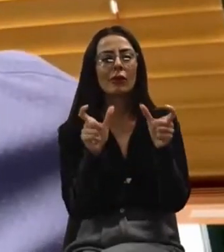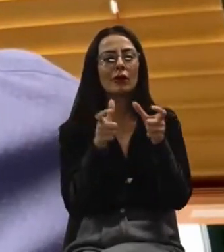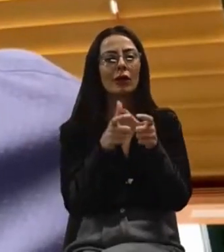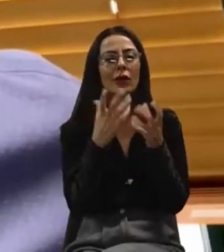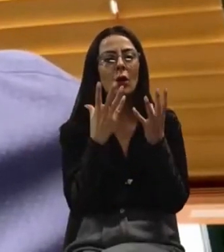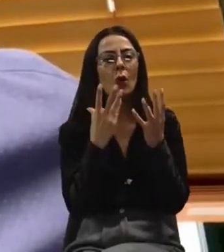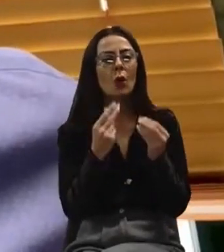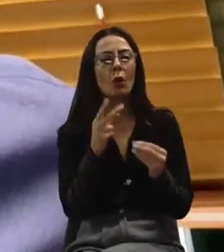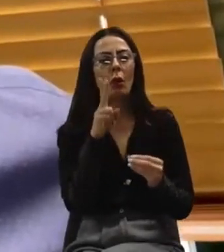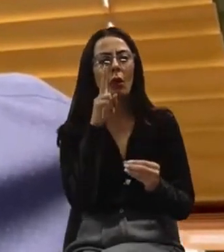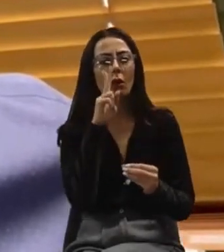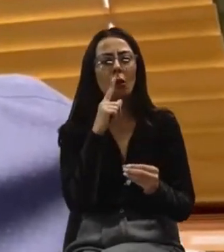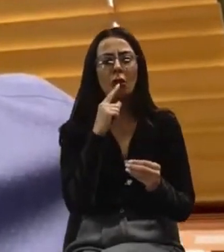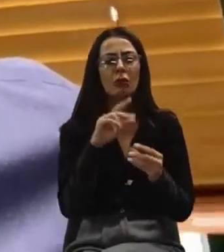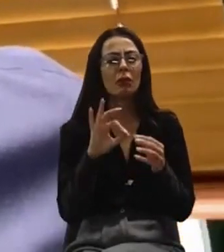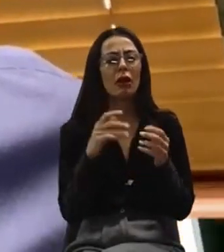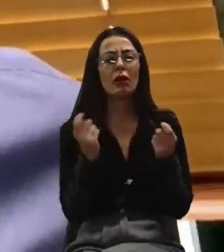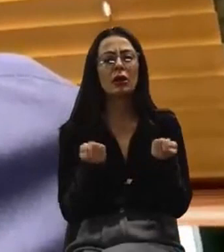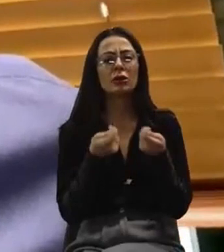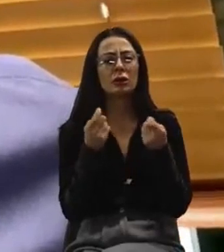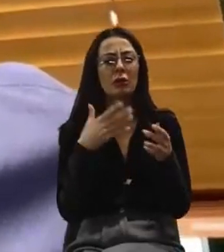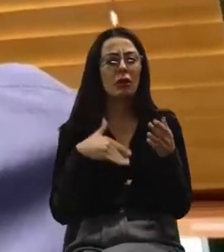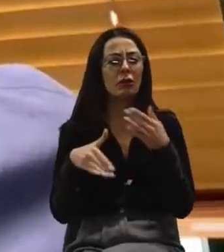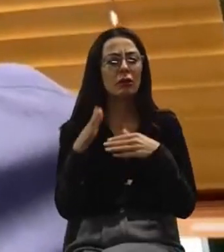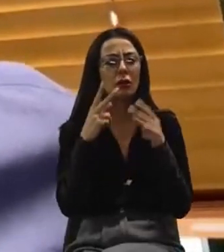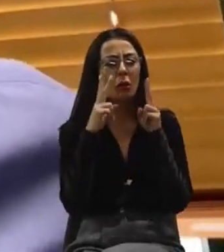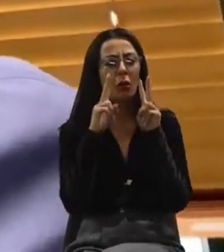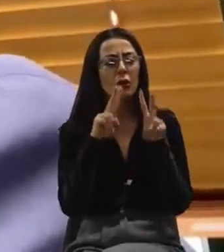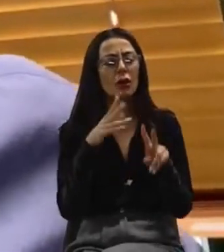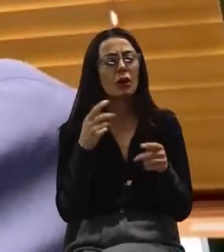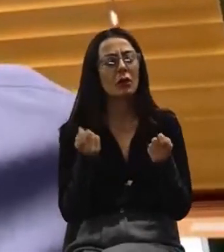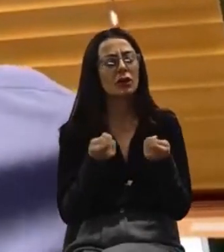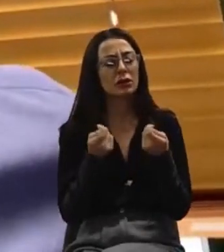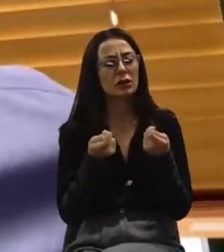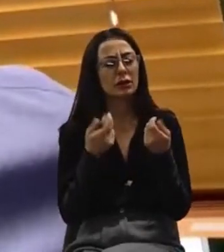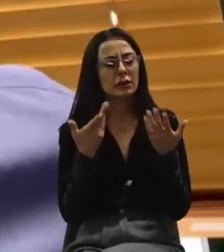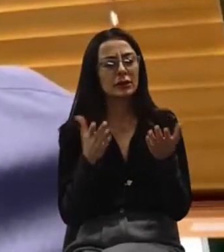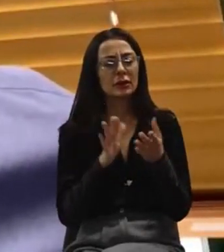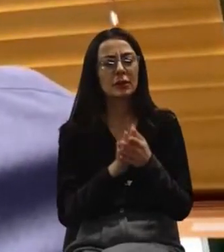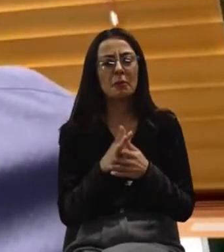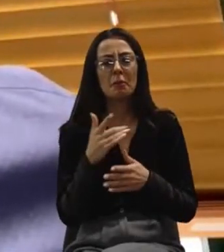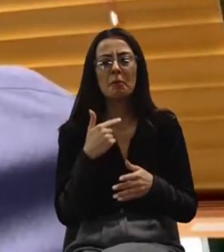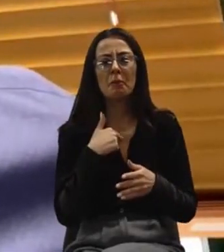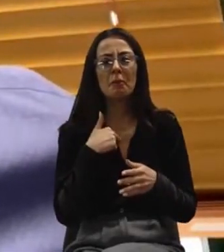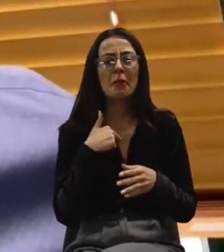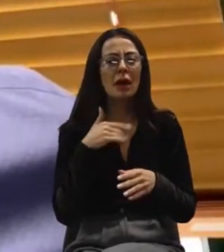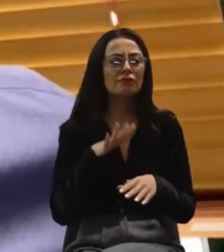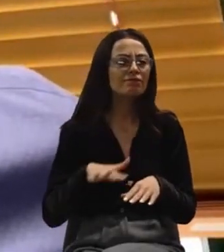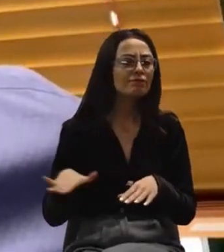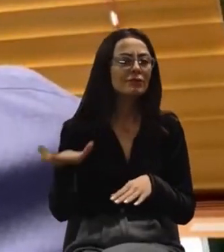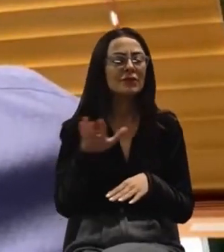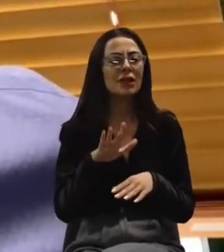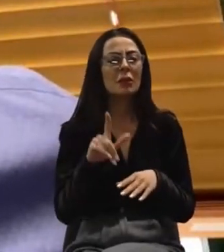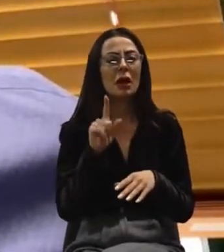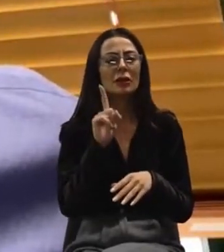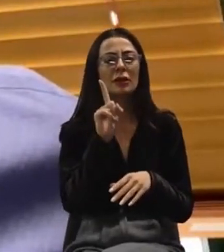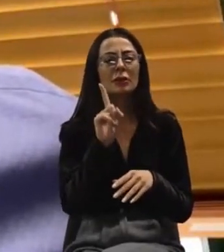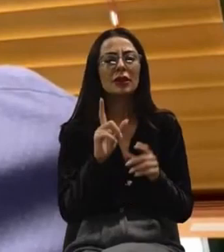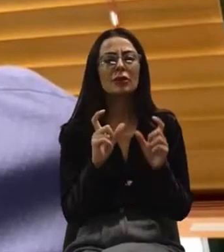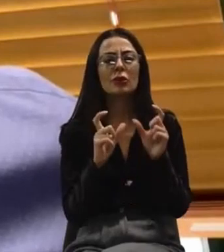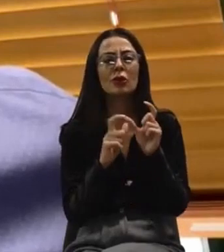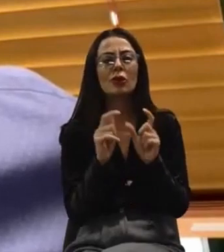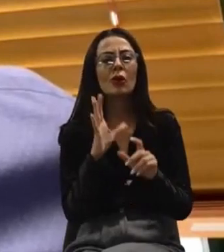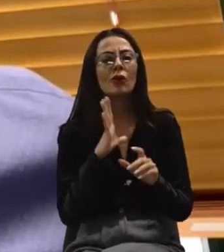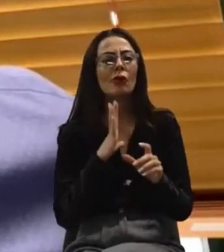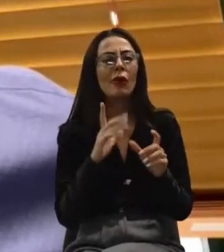neler yaptığımızı parça göstermeye çalıştık ama temelde aslında şu soruyu Mezunları Derneği neden var